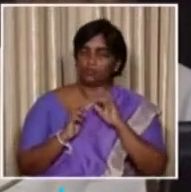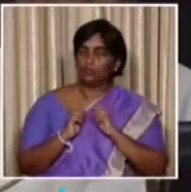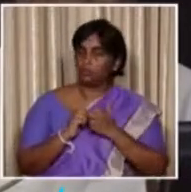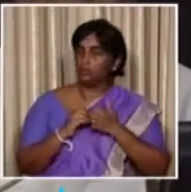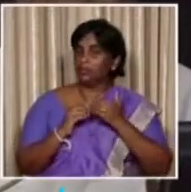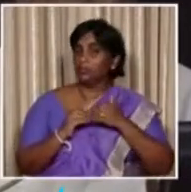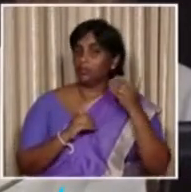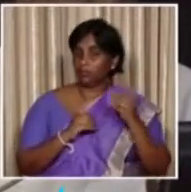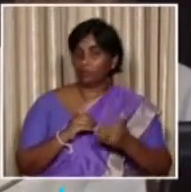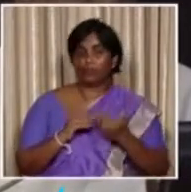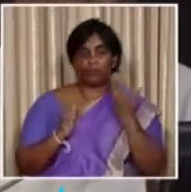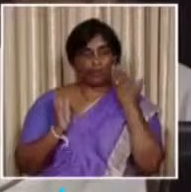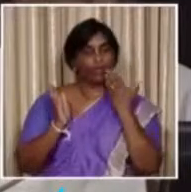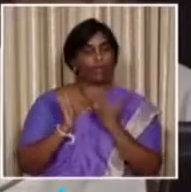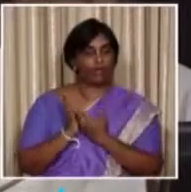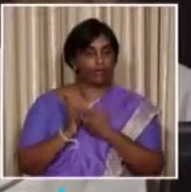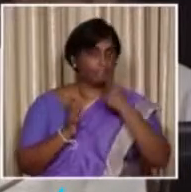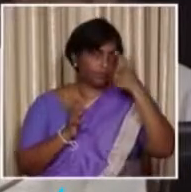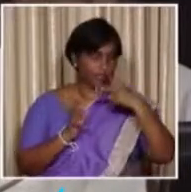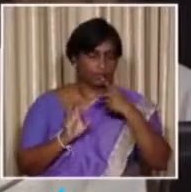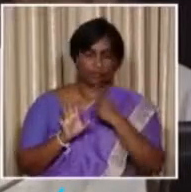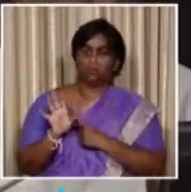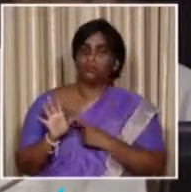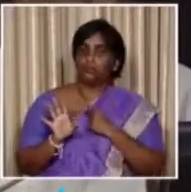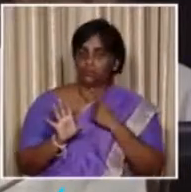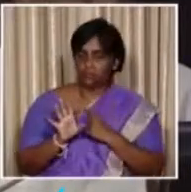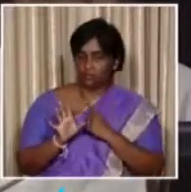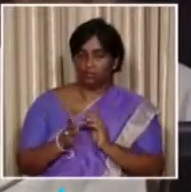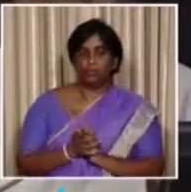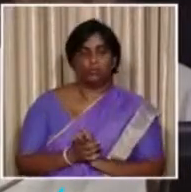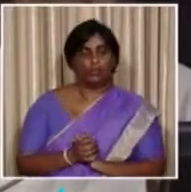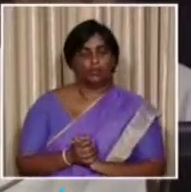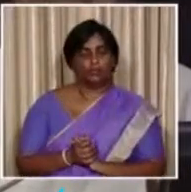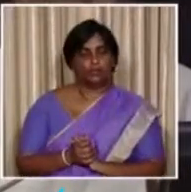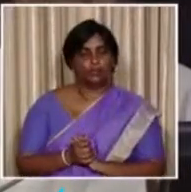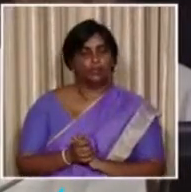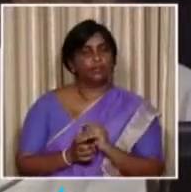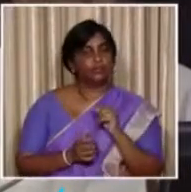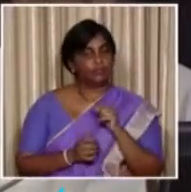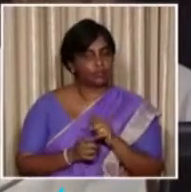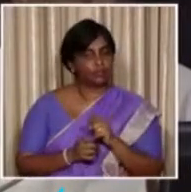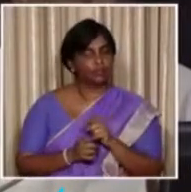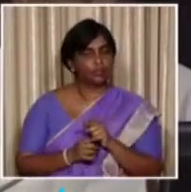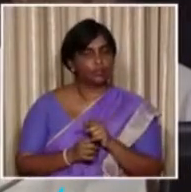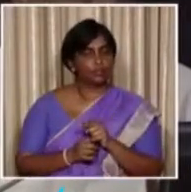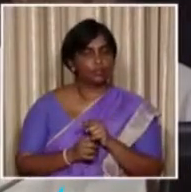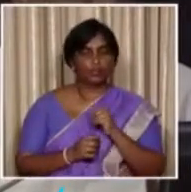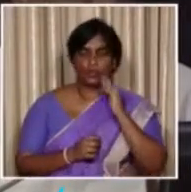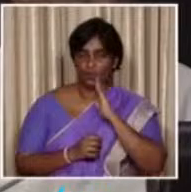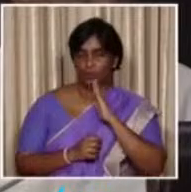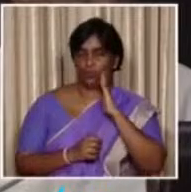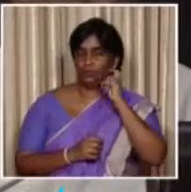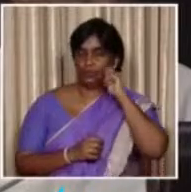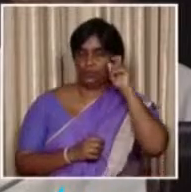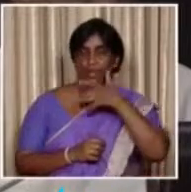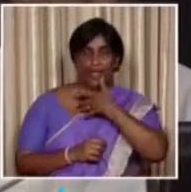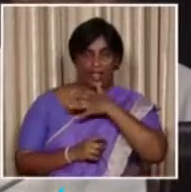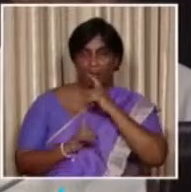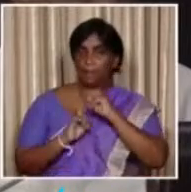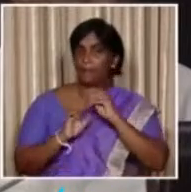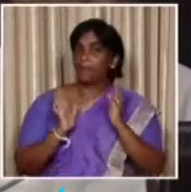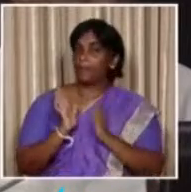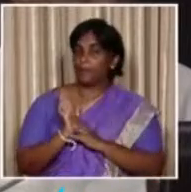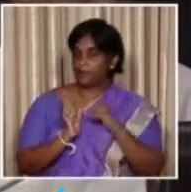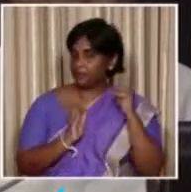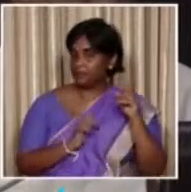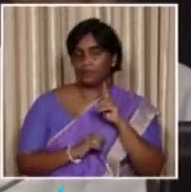පස්සේ ඉදිරිපත් කරන මේ දෙවැනි වර්ෂයේ අර්බුදය මේ වින්සන් චර්චිල් කියන බ්‍රිතාන්‍ය